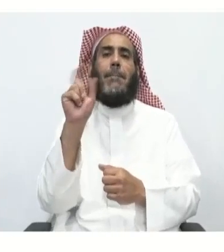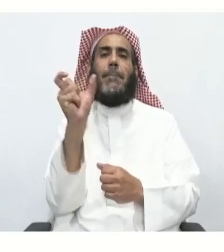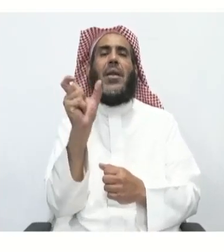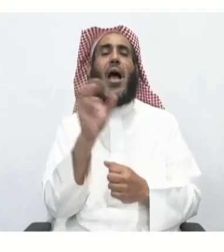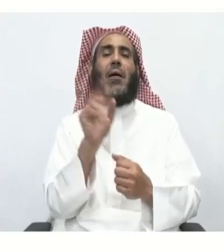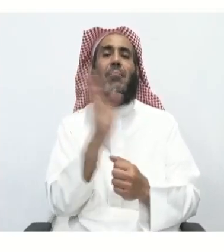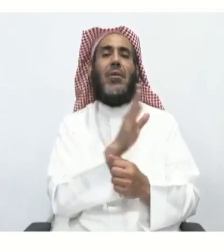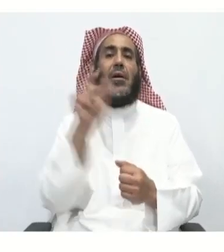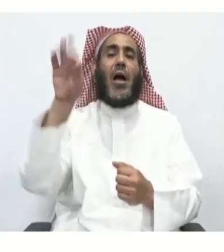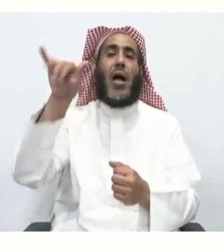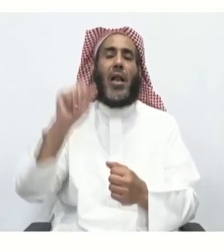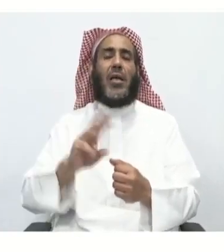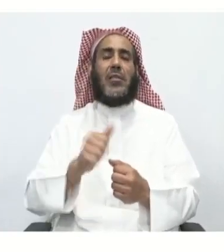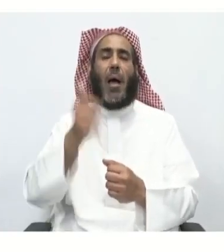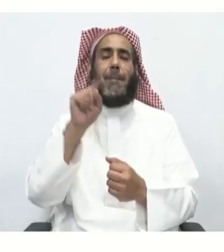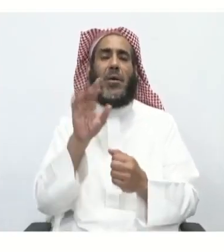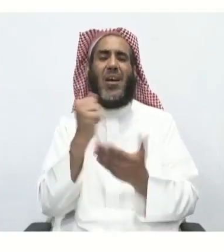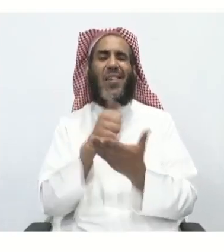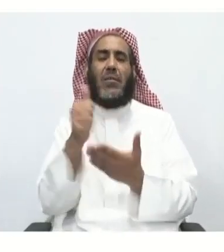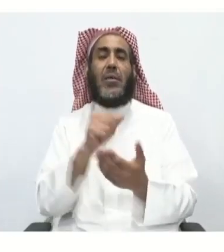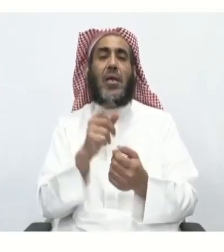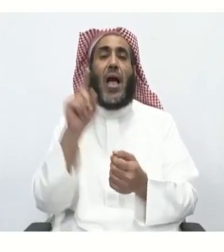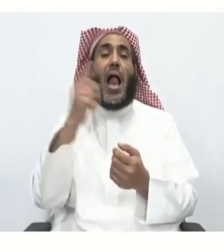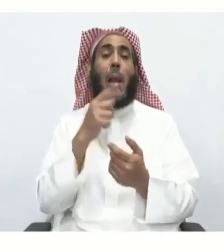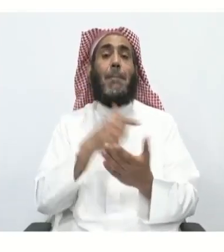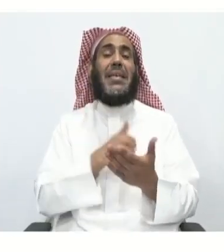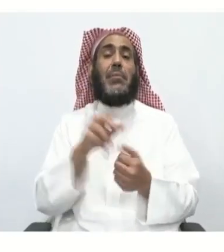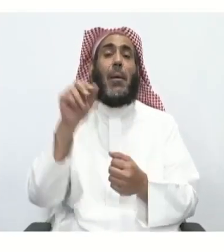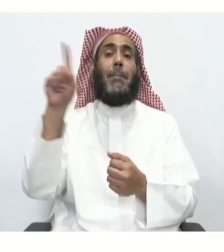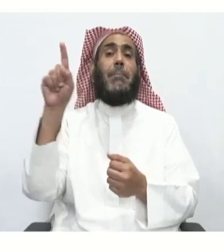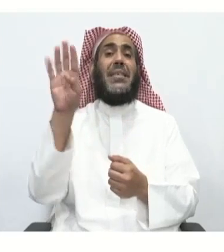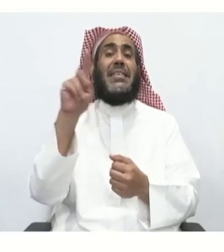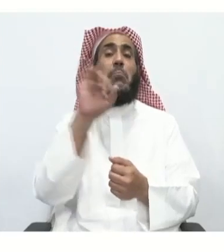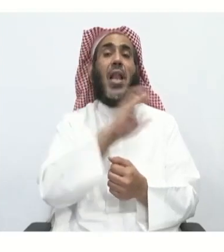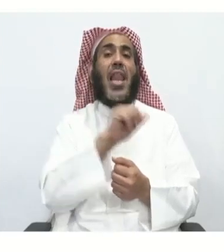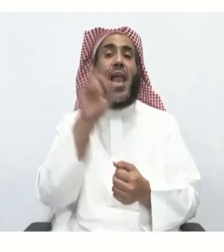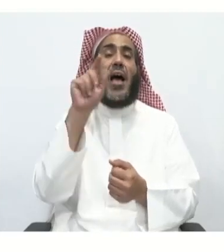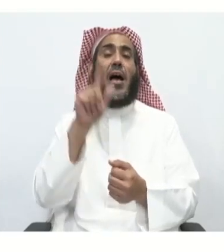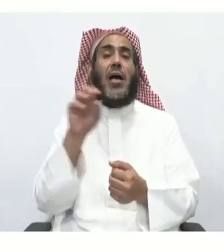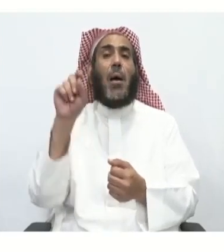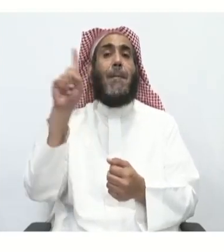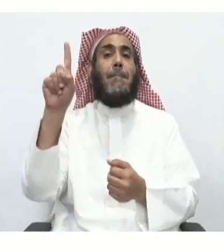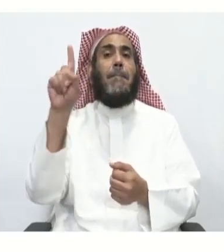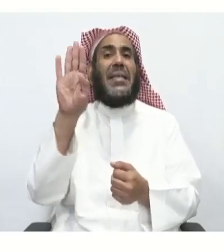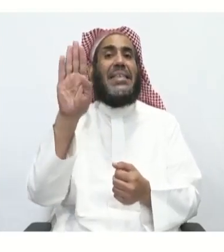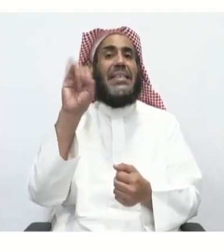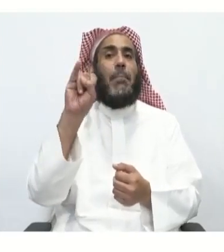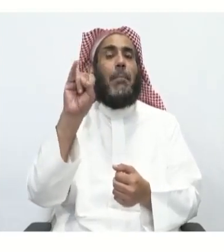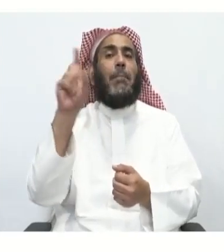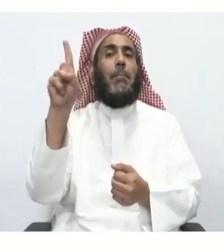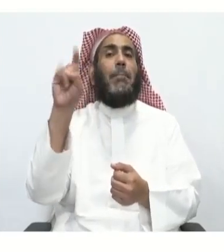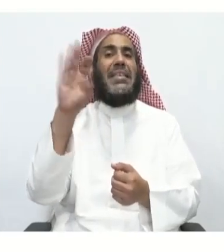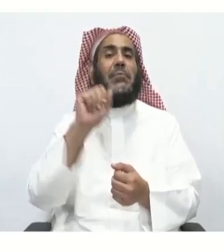الوصل تحذف من كلمه اسم في البسمله بسم الله هنا تحذف ايضا همزه الوصل تحذف